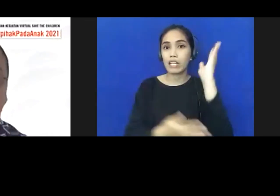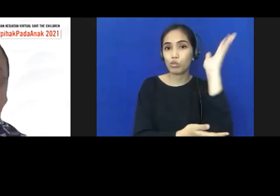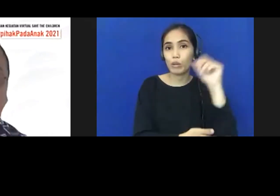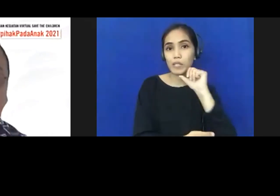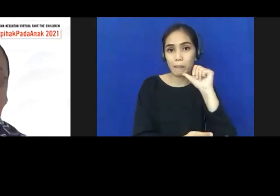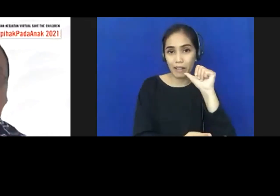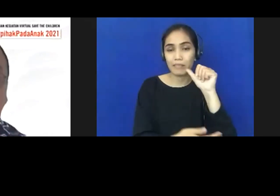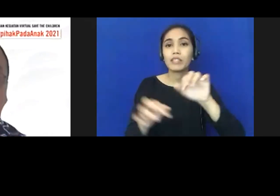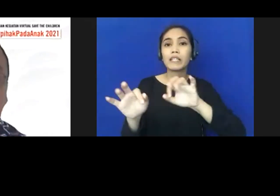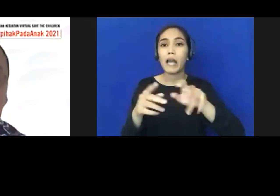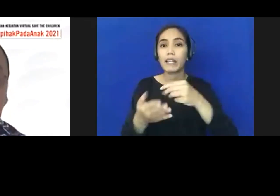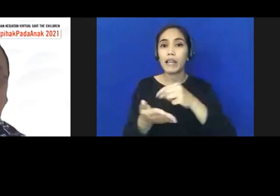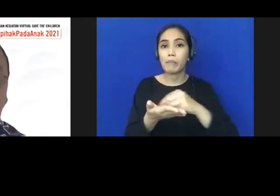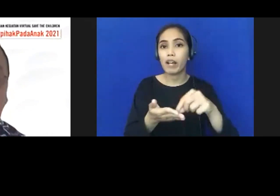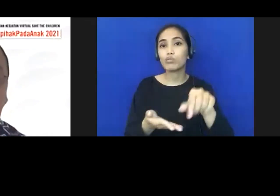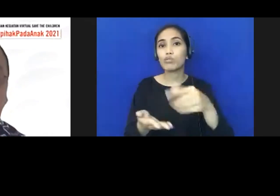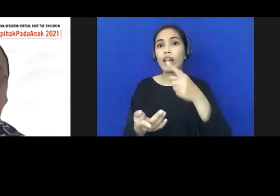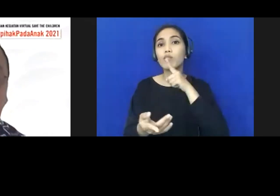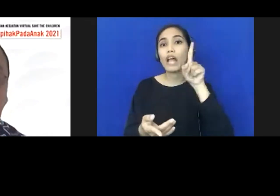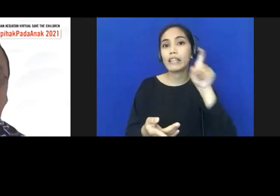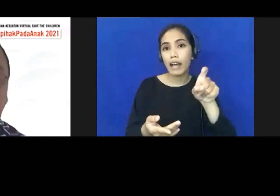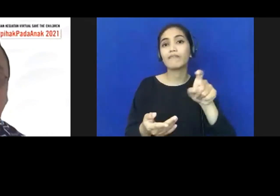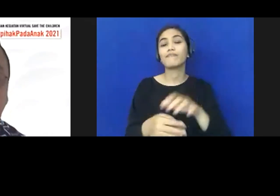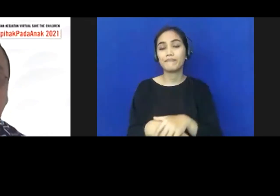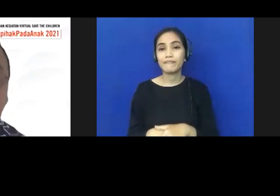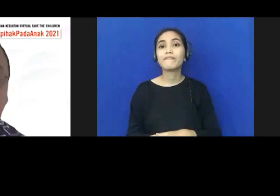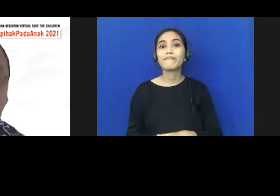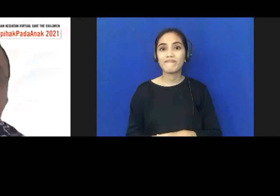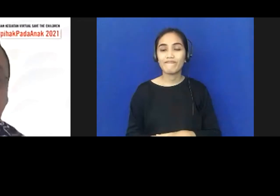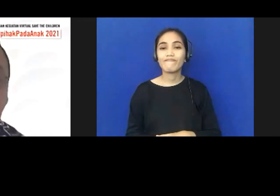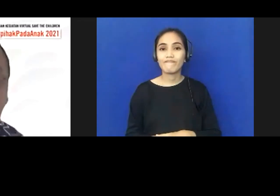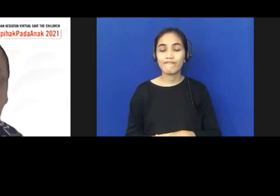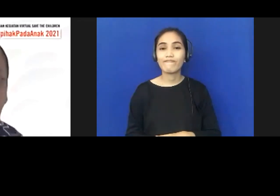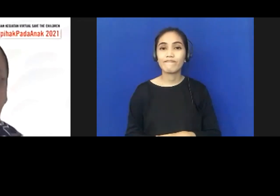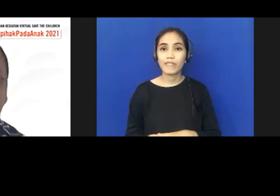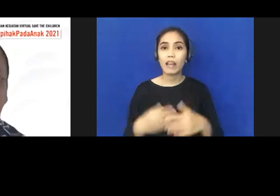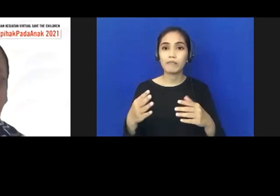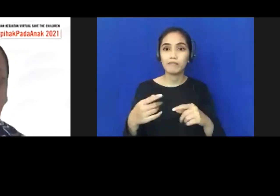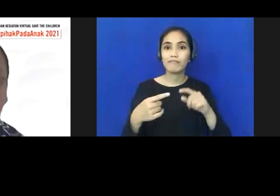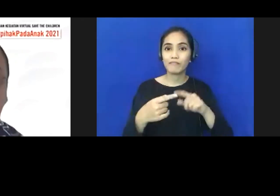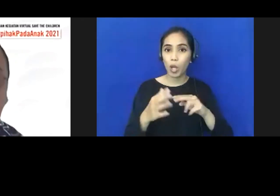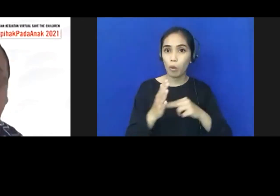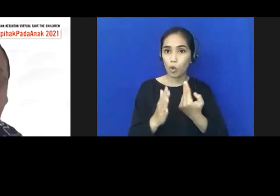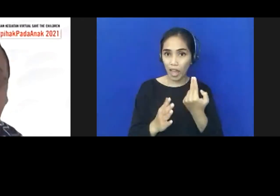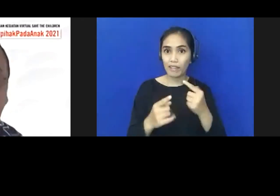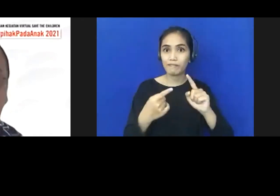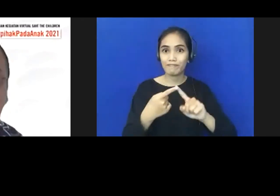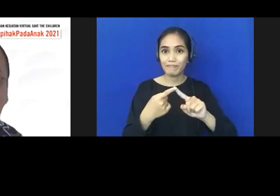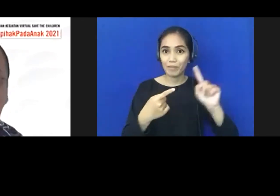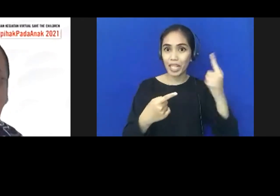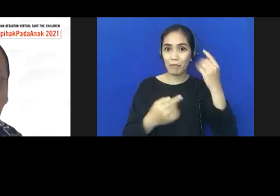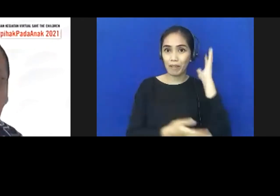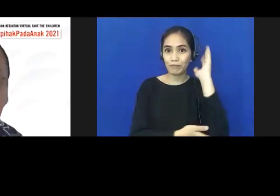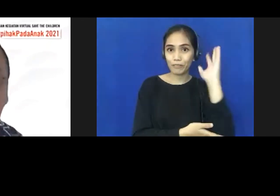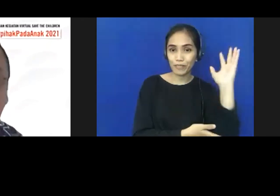teman-teman semua, Bapak Ibu, kita akan mulai dengan pembicara pertama kita. Selamat datang